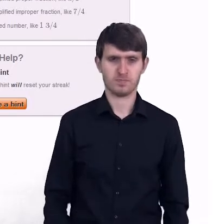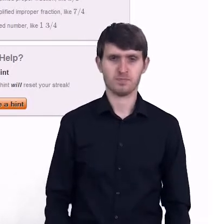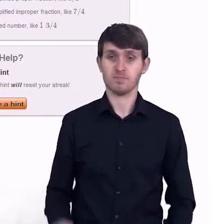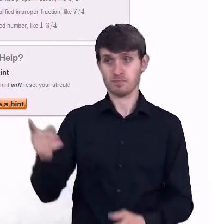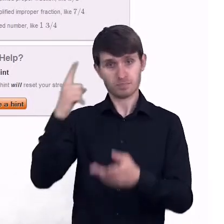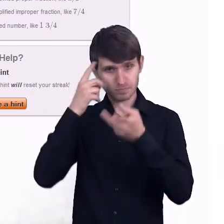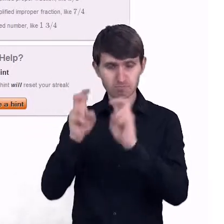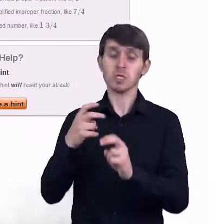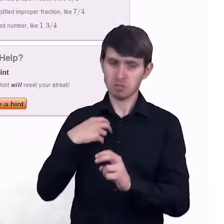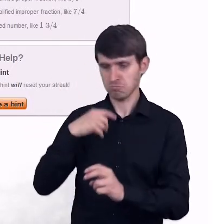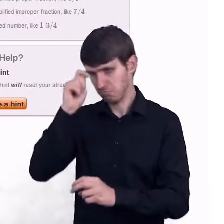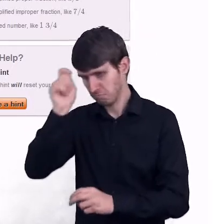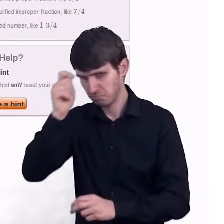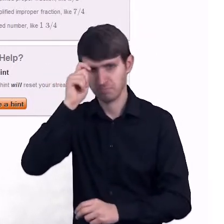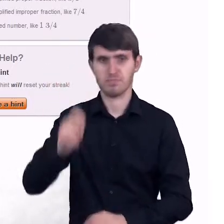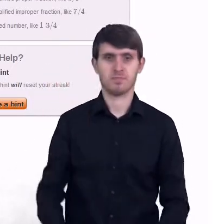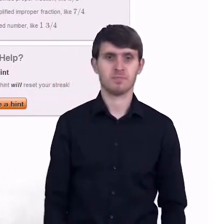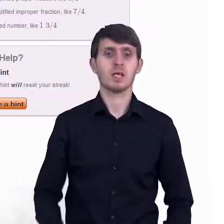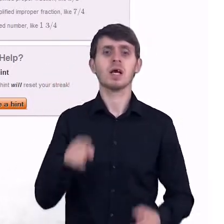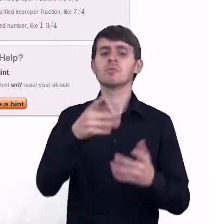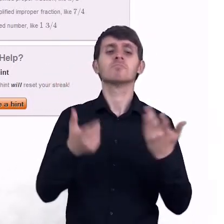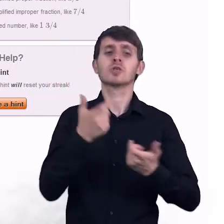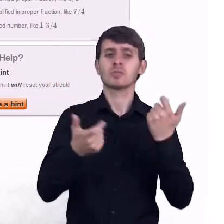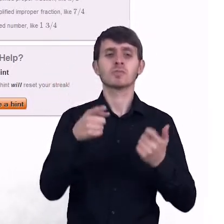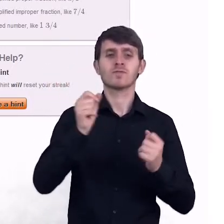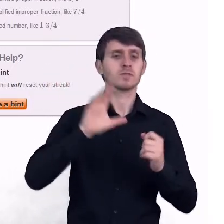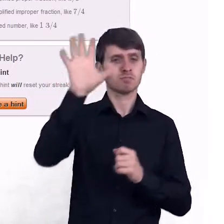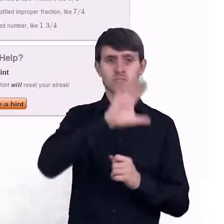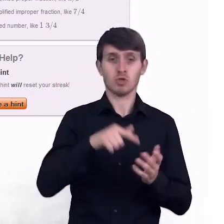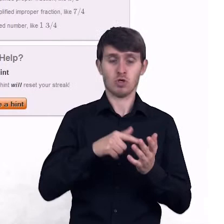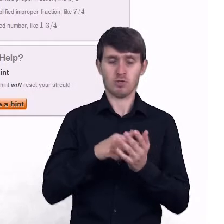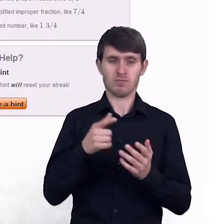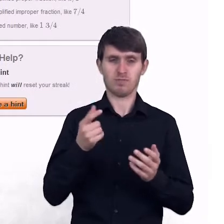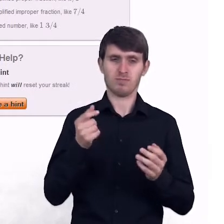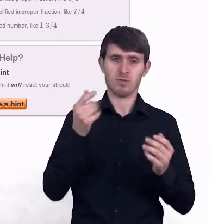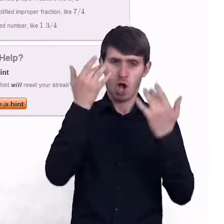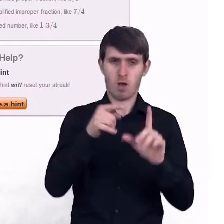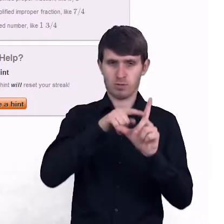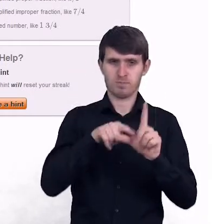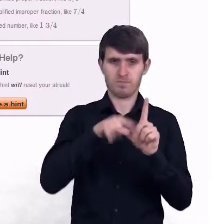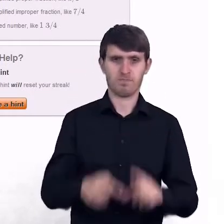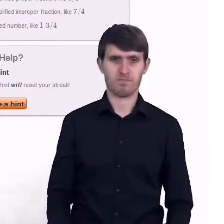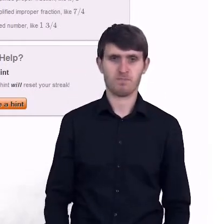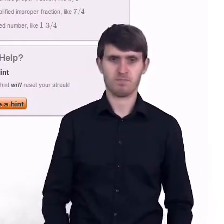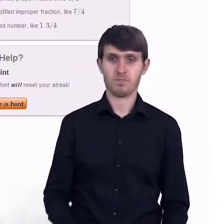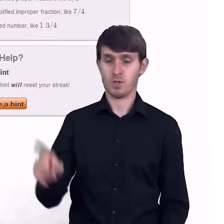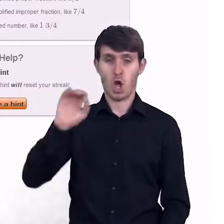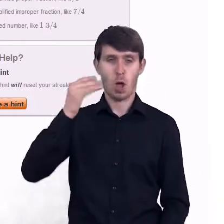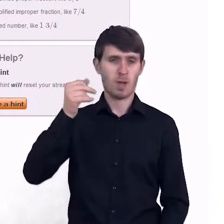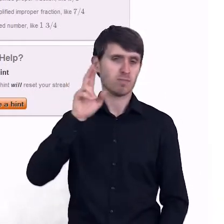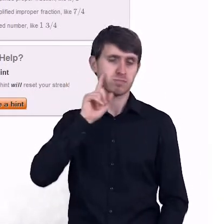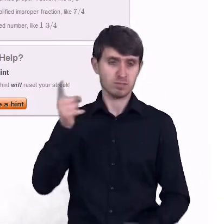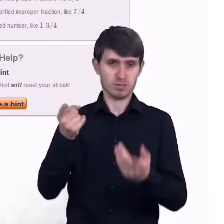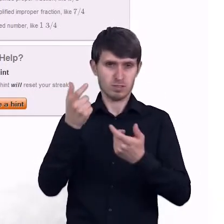latem 2011 roku ten przyrząd służy do mierzenia kątów Omar